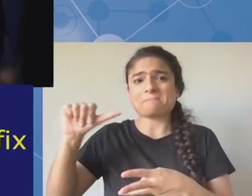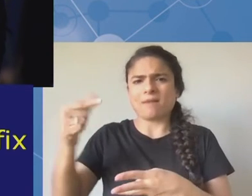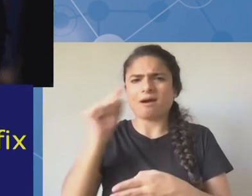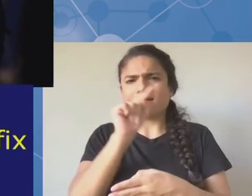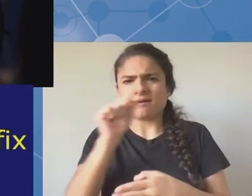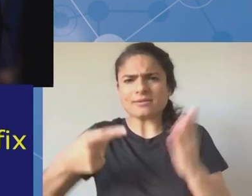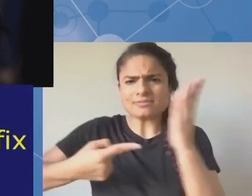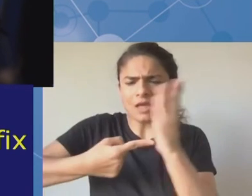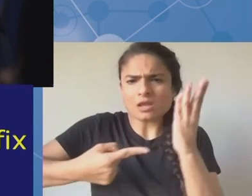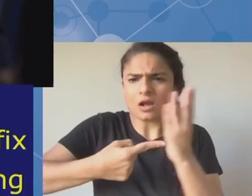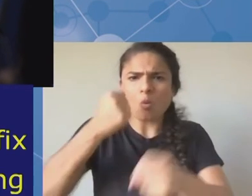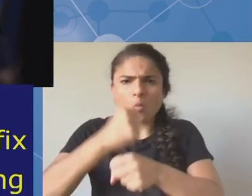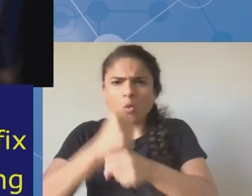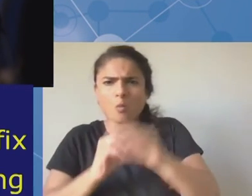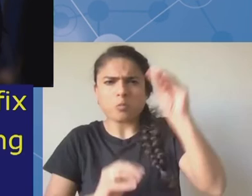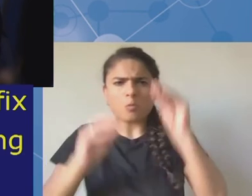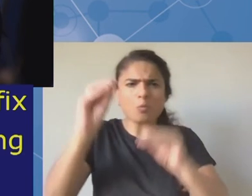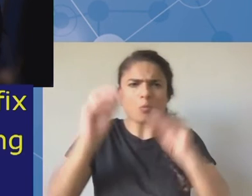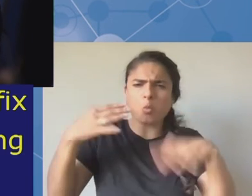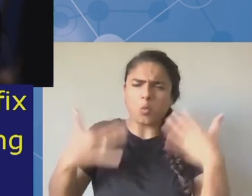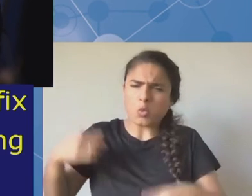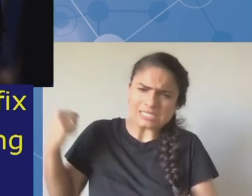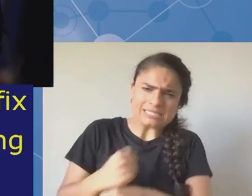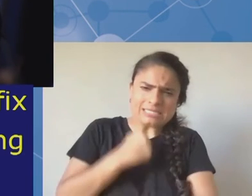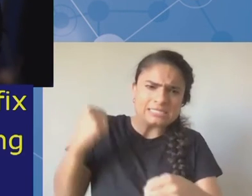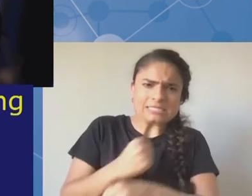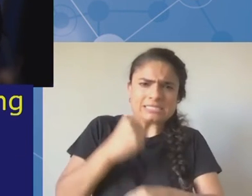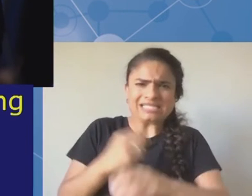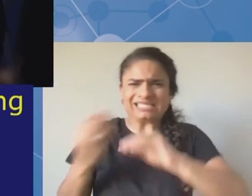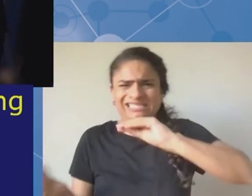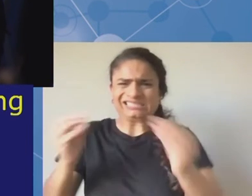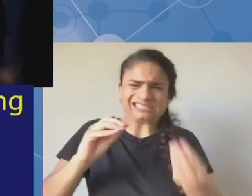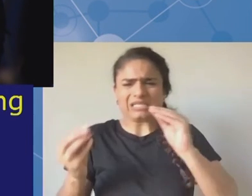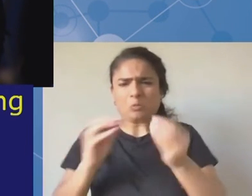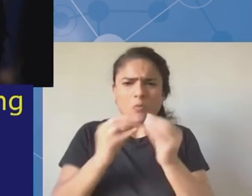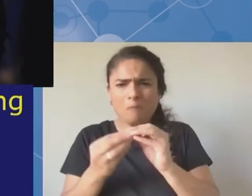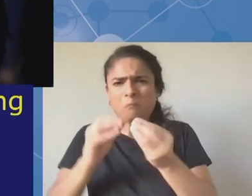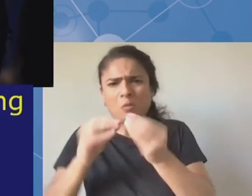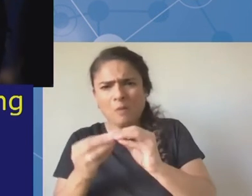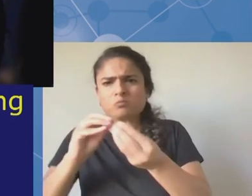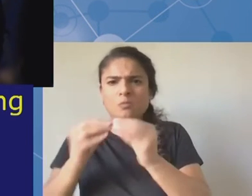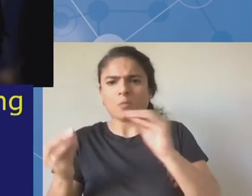сделала огромные усилия. Но я благодарю и организаторам, и IGF, и